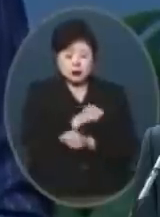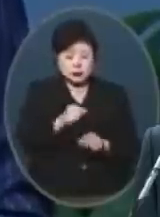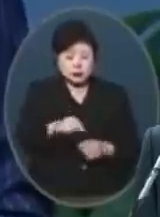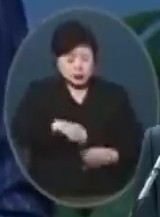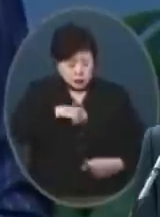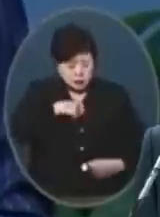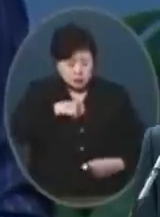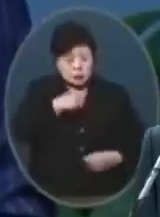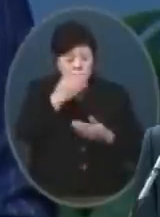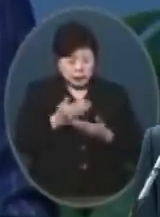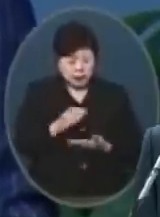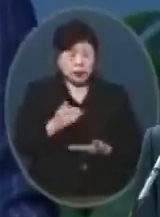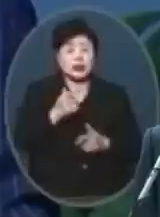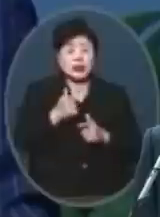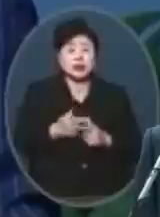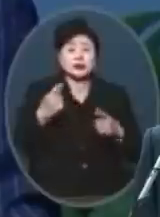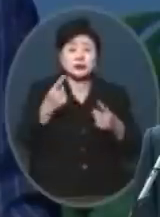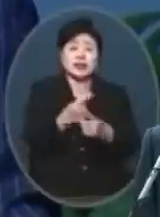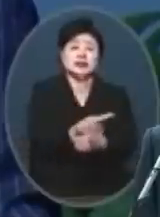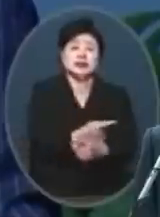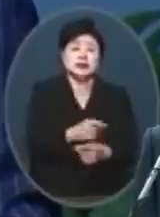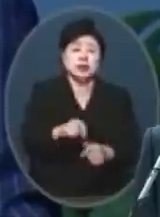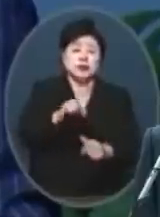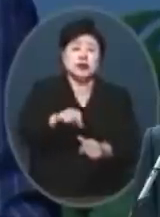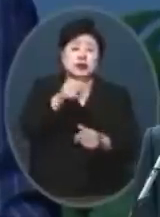의의를 받게 되고 예수님께서